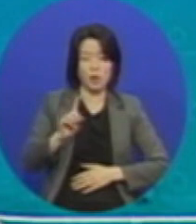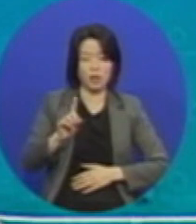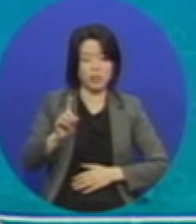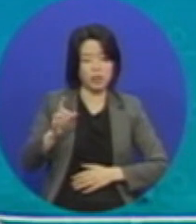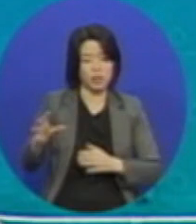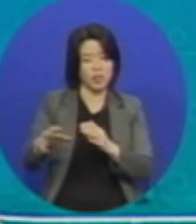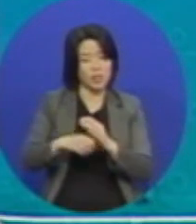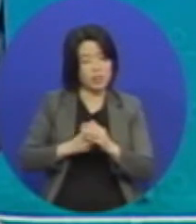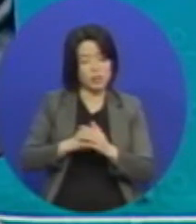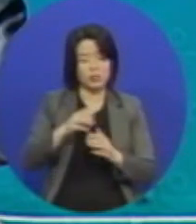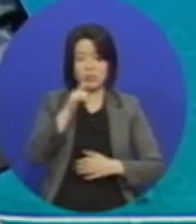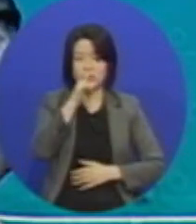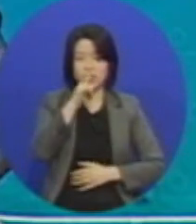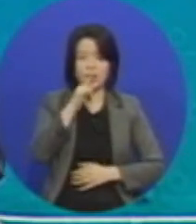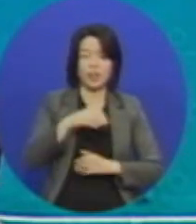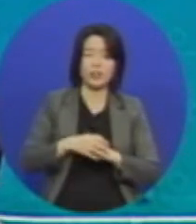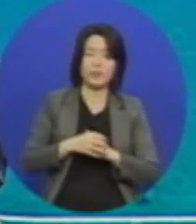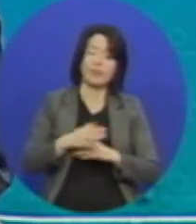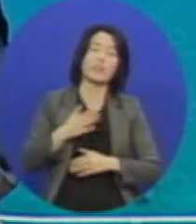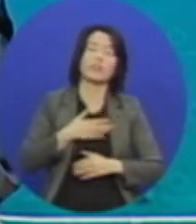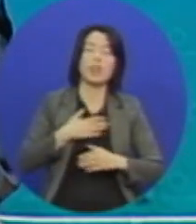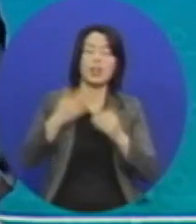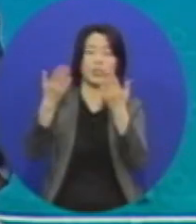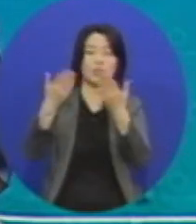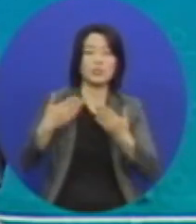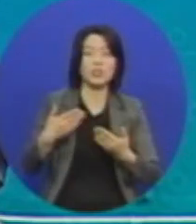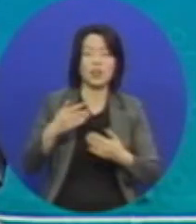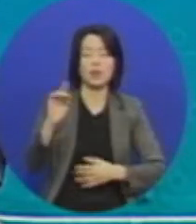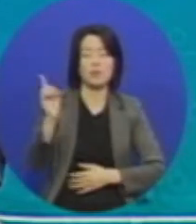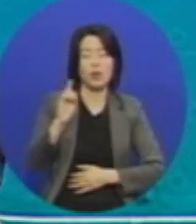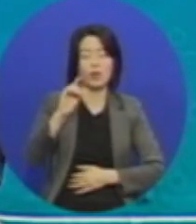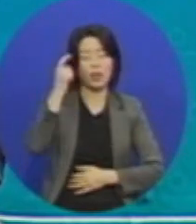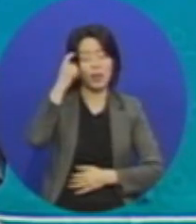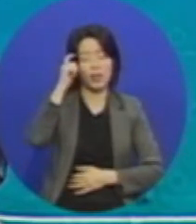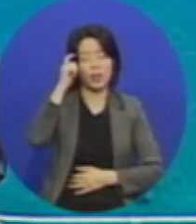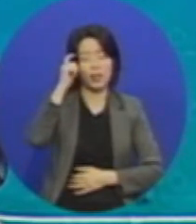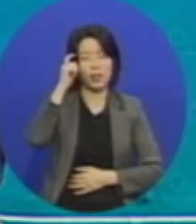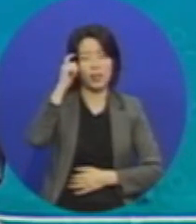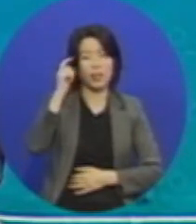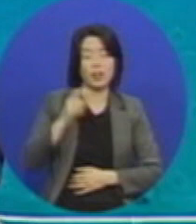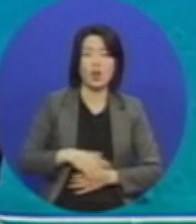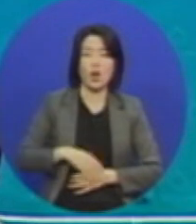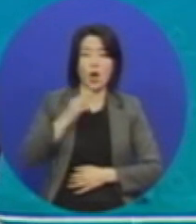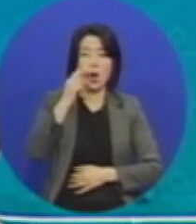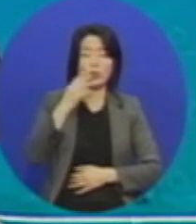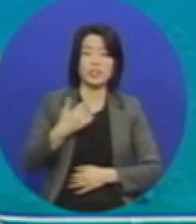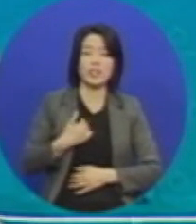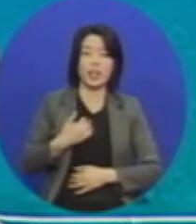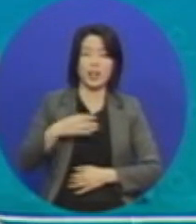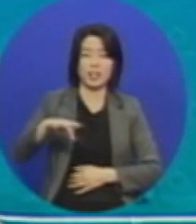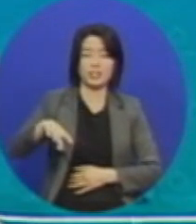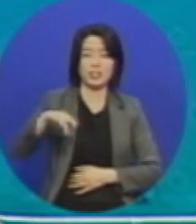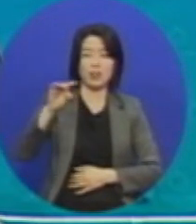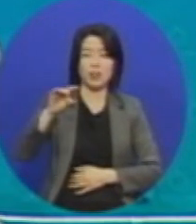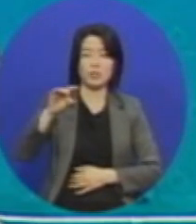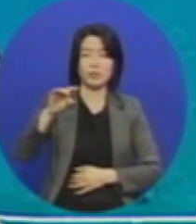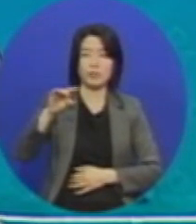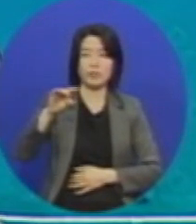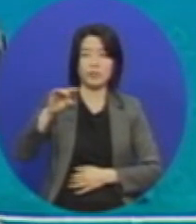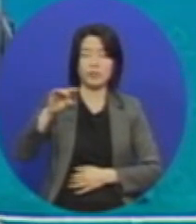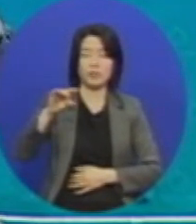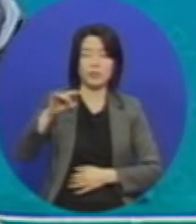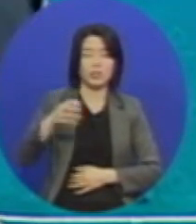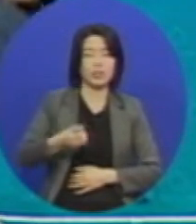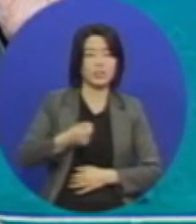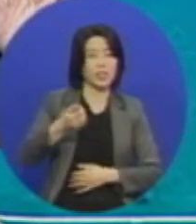있었나 하나님이 내게 주신 것이 뭘까 혹시 내가 첫 것을 하나님께 드리는